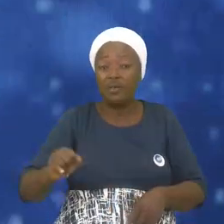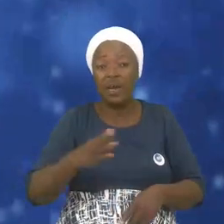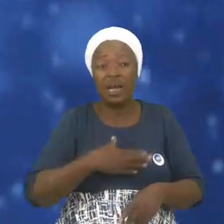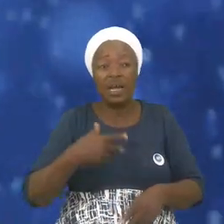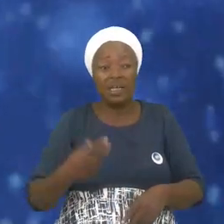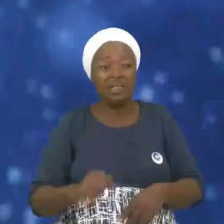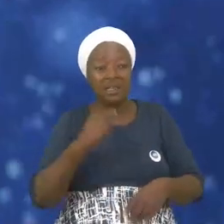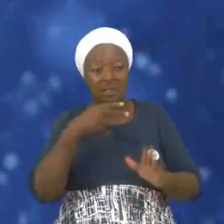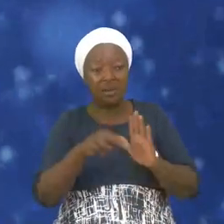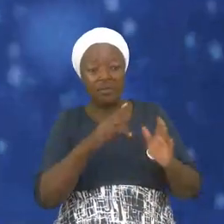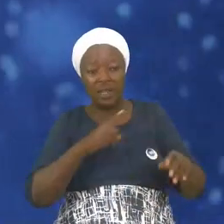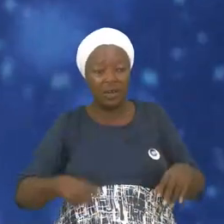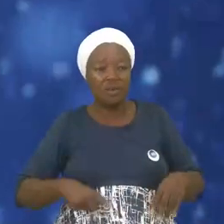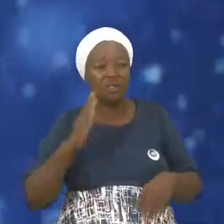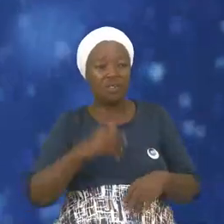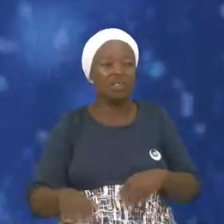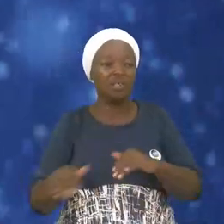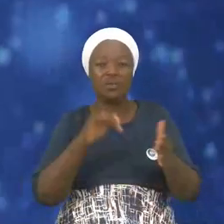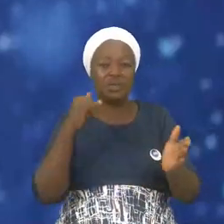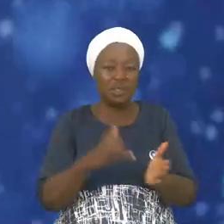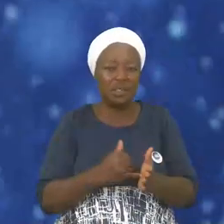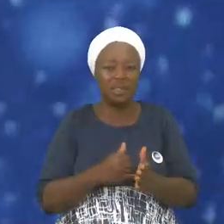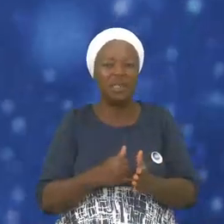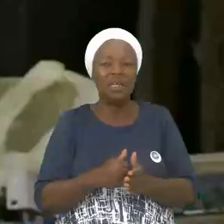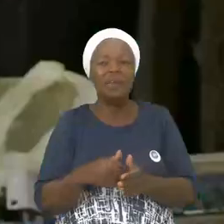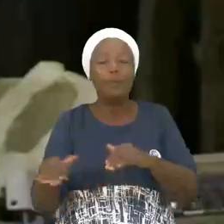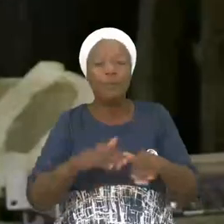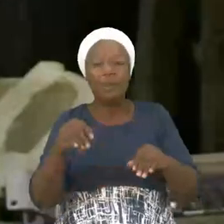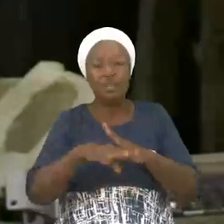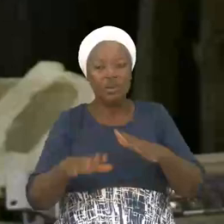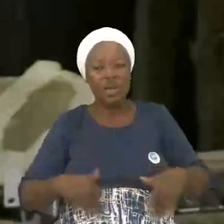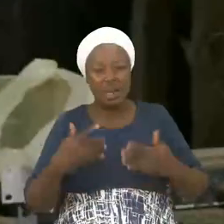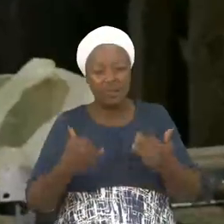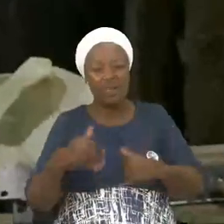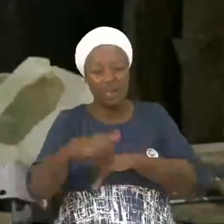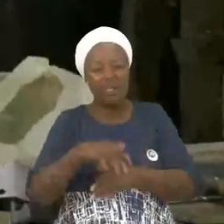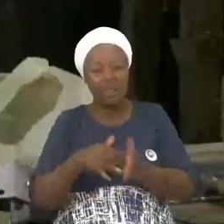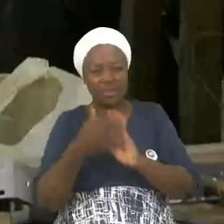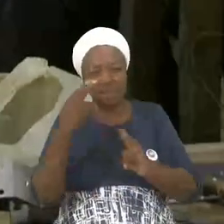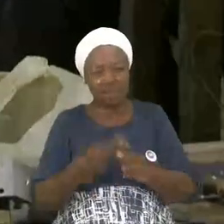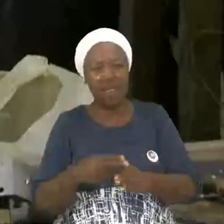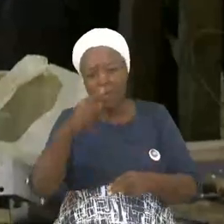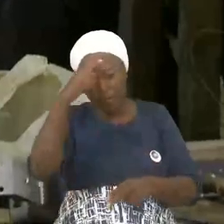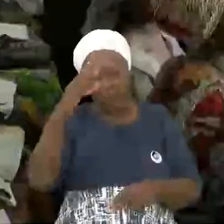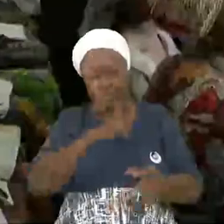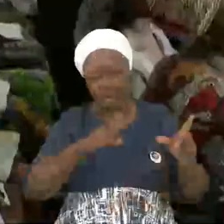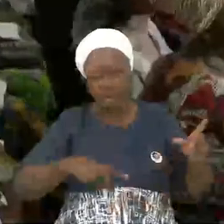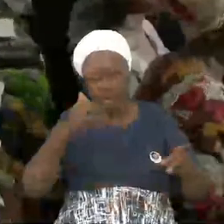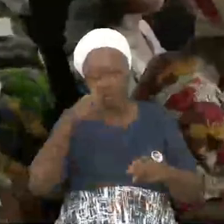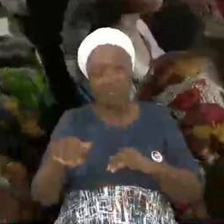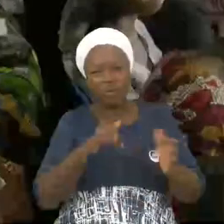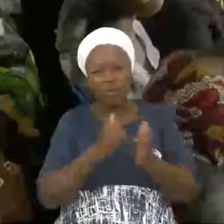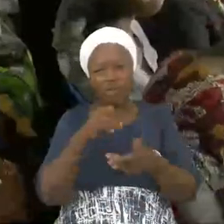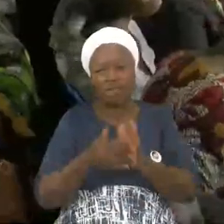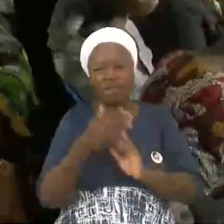Voilà ce que fera le zèle de l'Éternel des armées. L'accomplissement dans ta